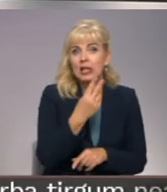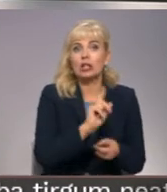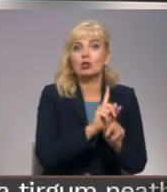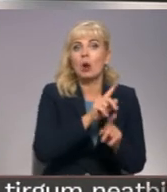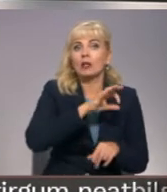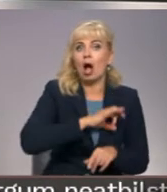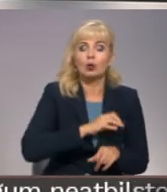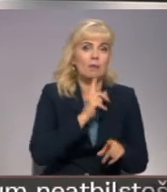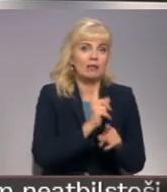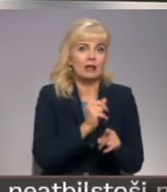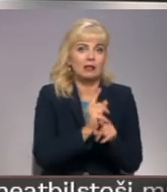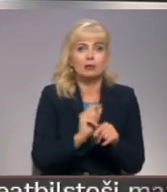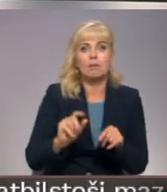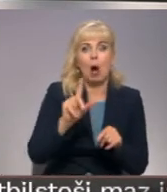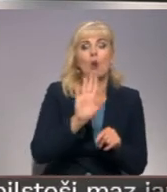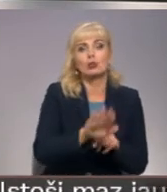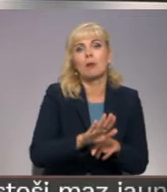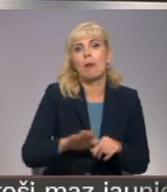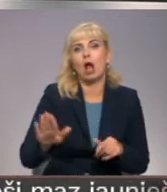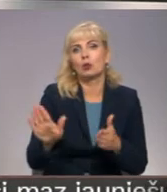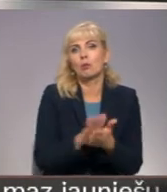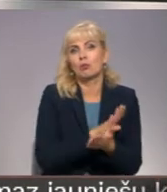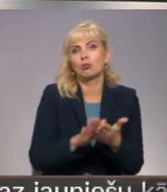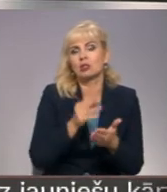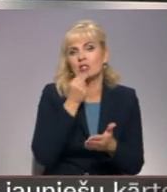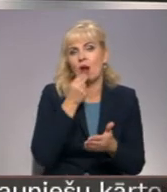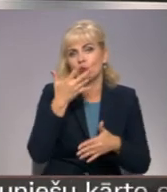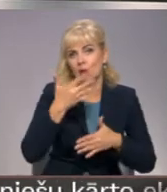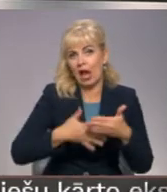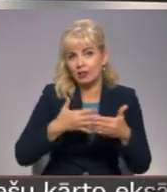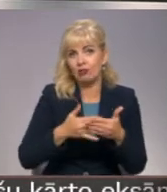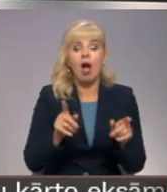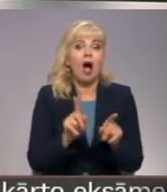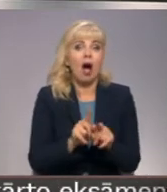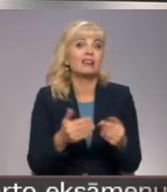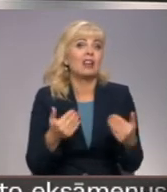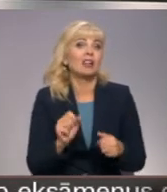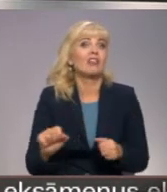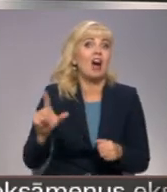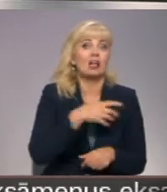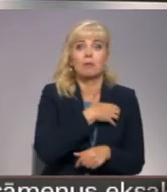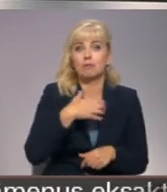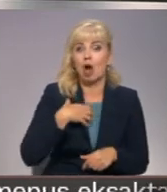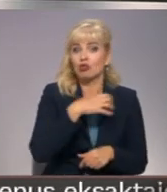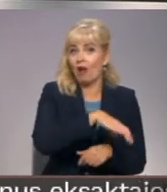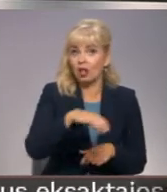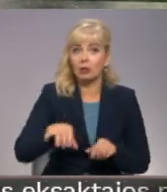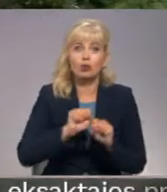Turklāt jau tagad vairākas pašvaldības nodrošina bezmaksas ēdienreizi arī citu klašu skolēniem. Un par to Vidzemes